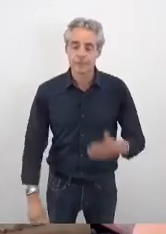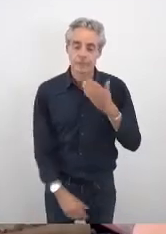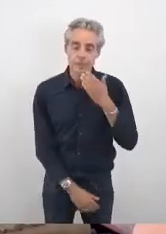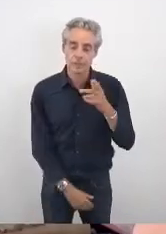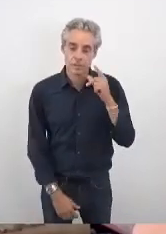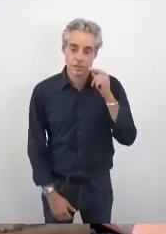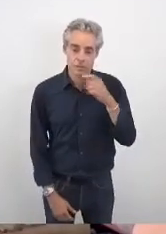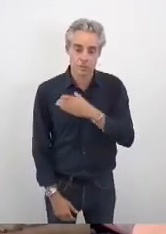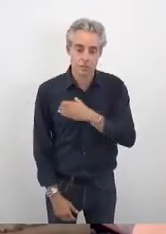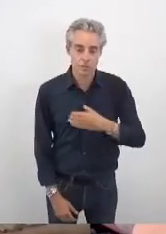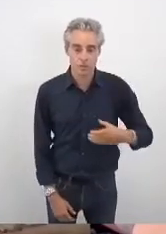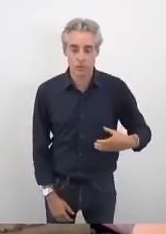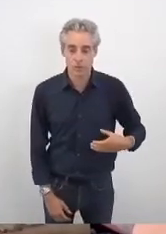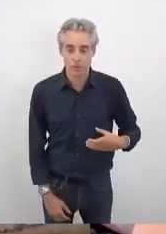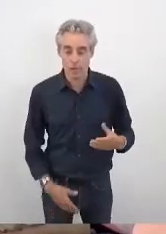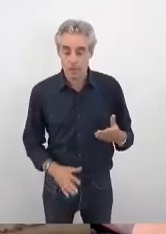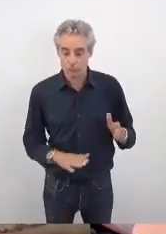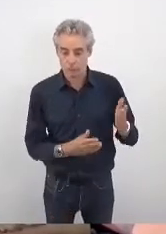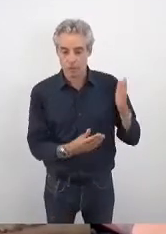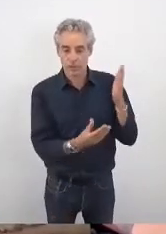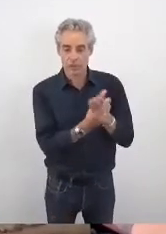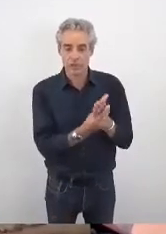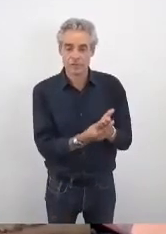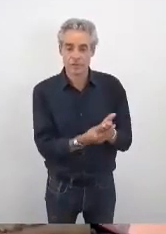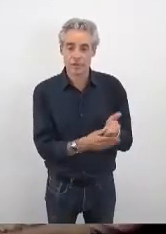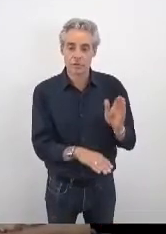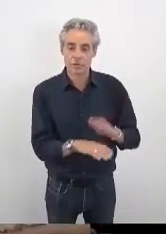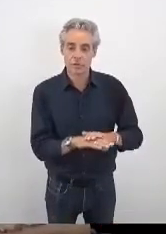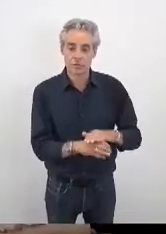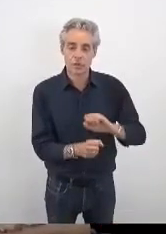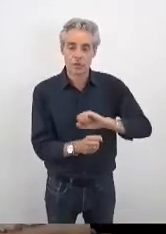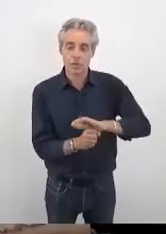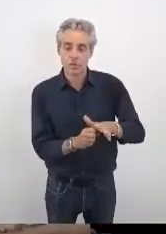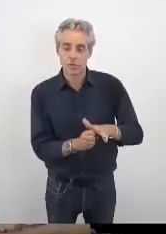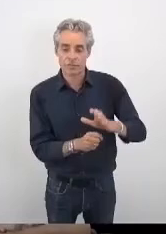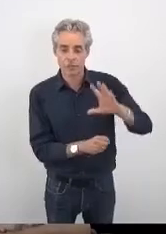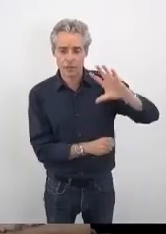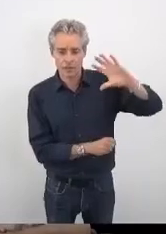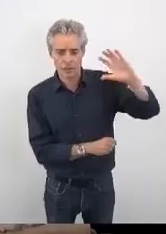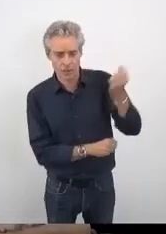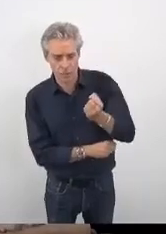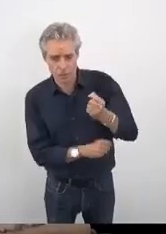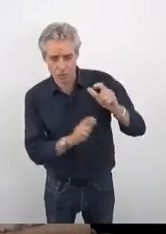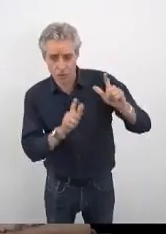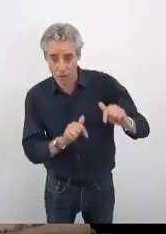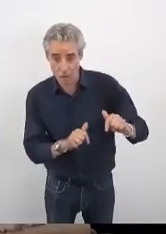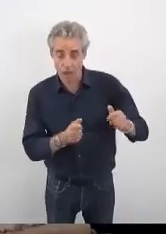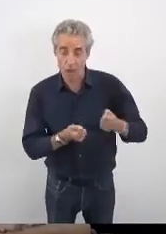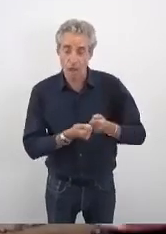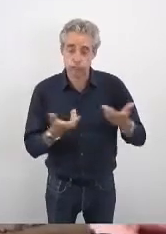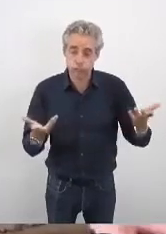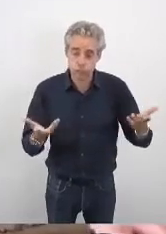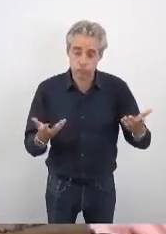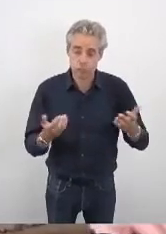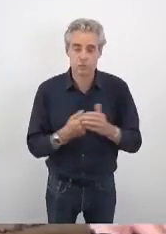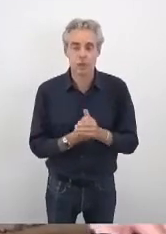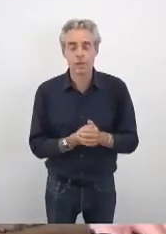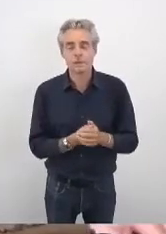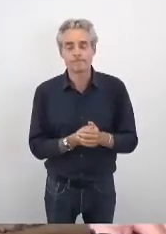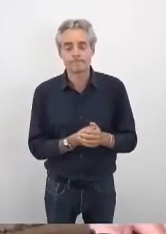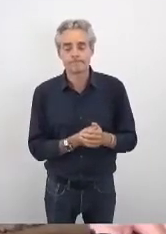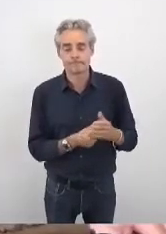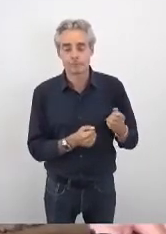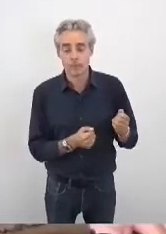le maire, je voulais intervenir sur la Covid et sur la canicule. Et je voulais vous faire